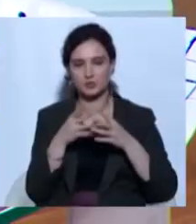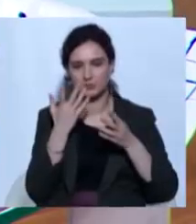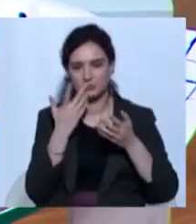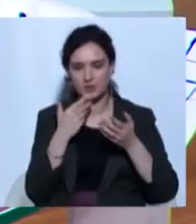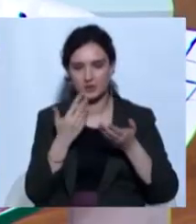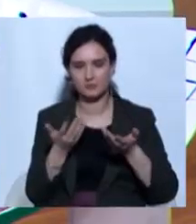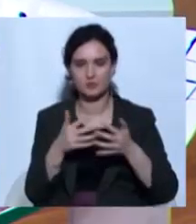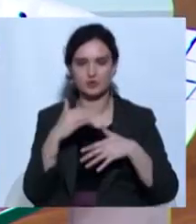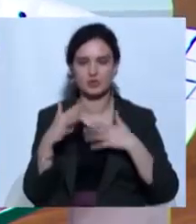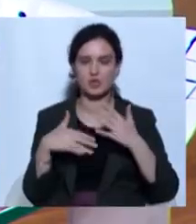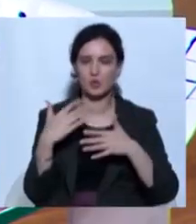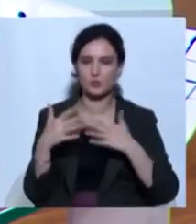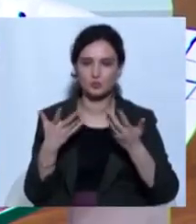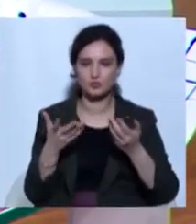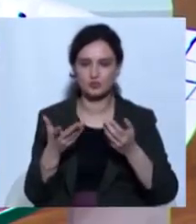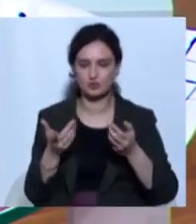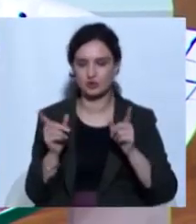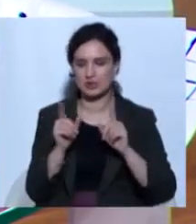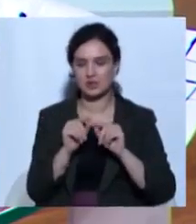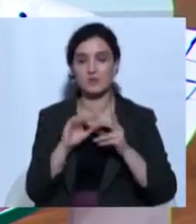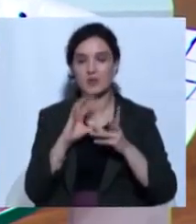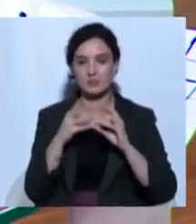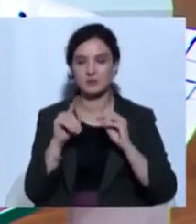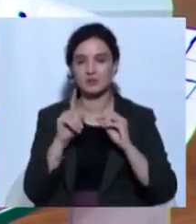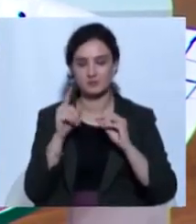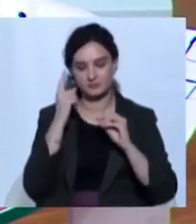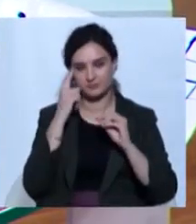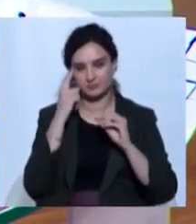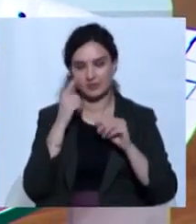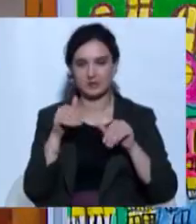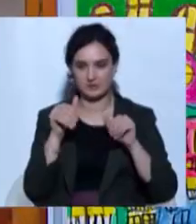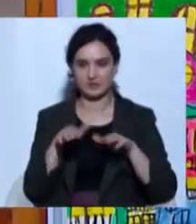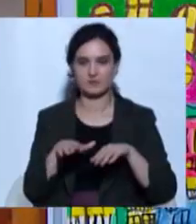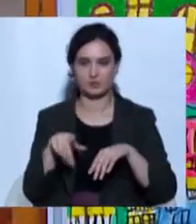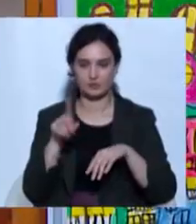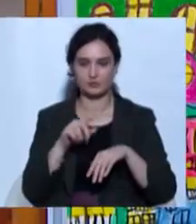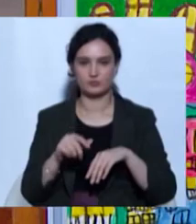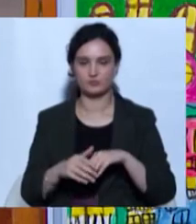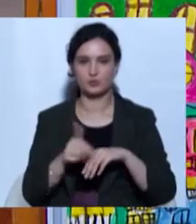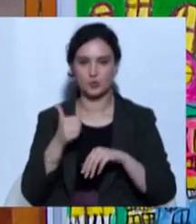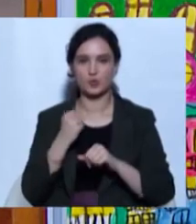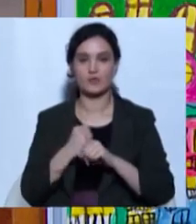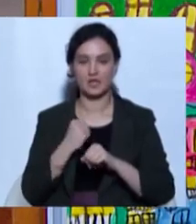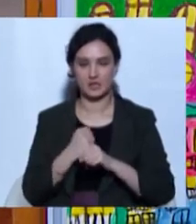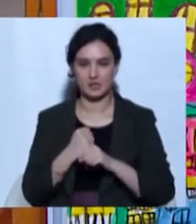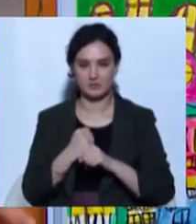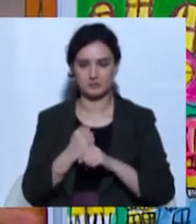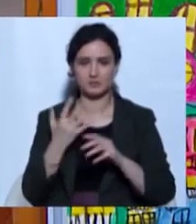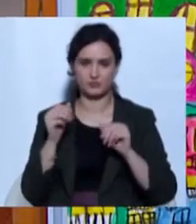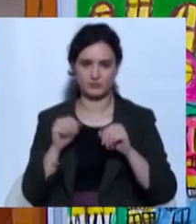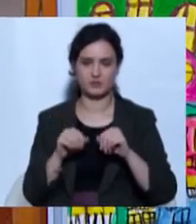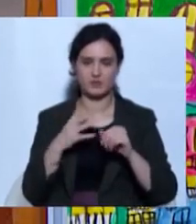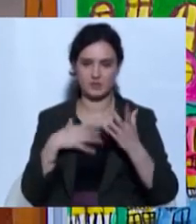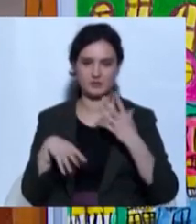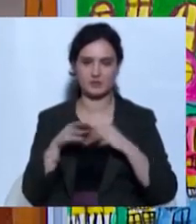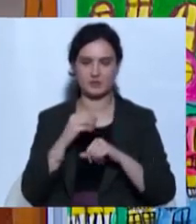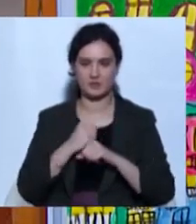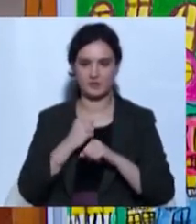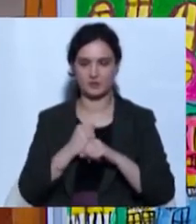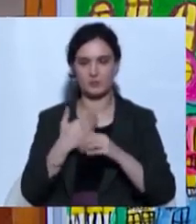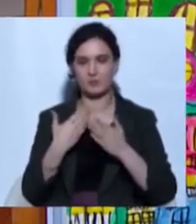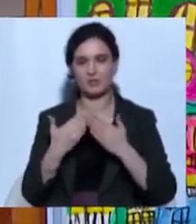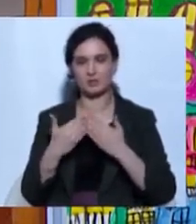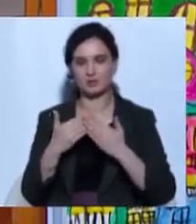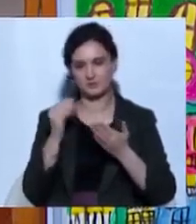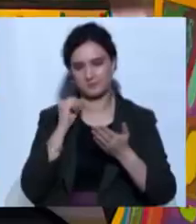ფერებში, შერეულში, შედგენილში გადავწყვიტოთ როგორ ვაკეთებთ, ან შეგვიძლია ყველა ერთად გავაკეთოთ.